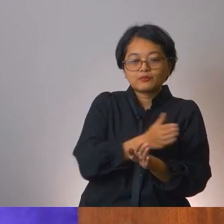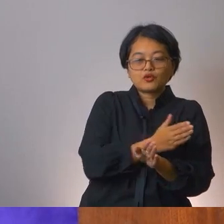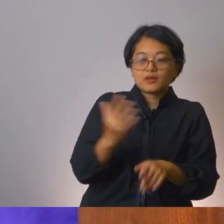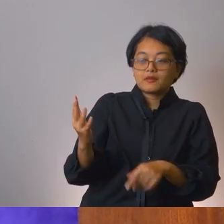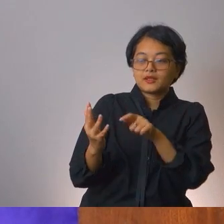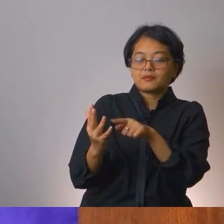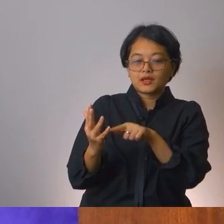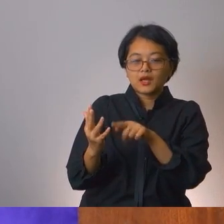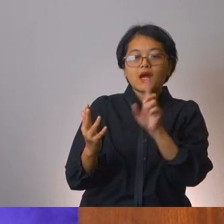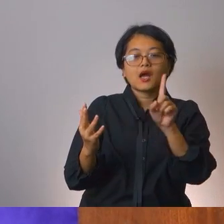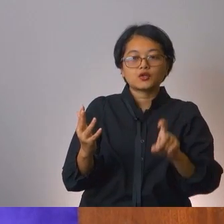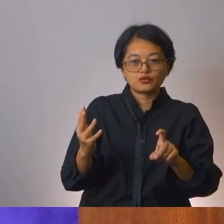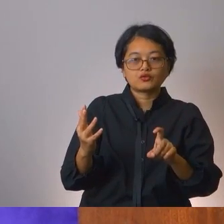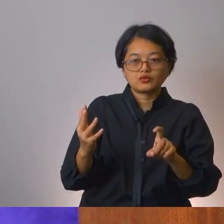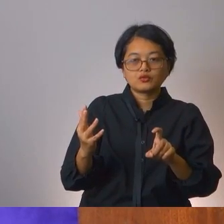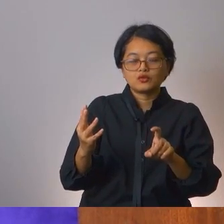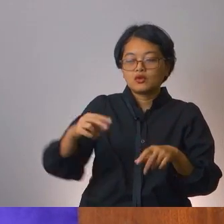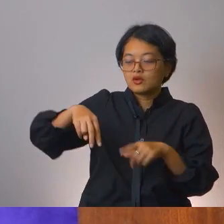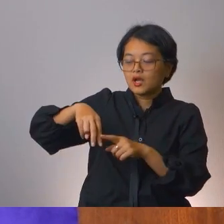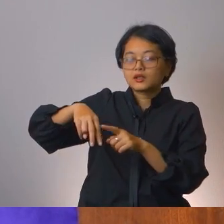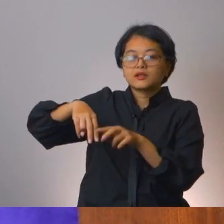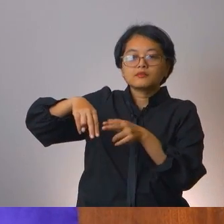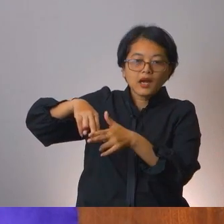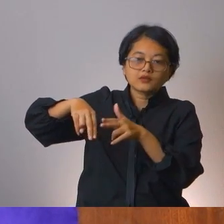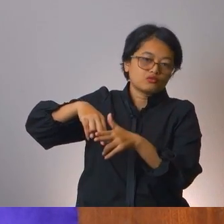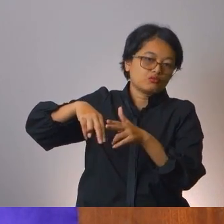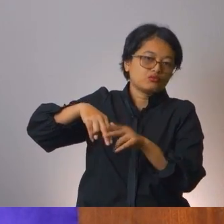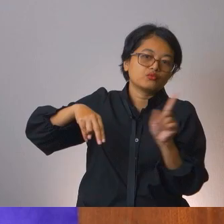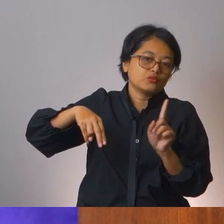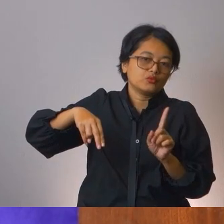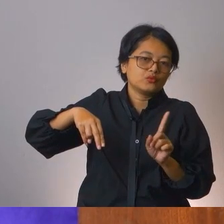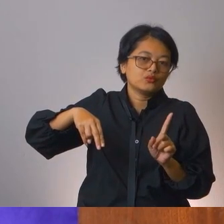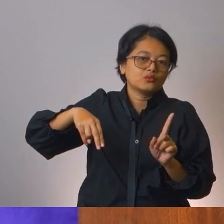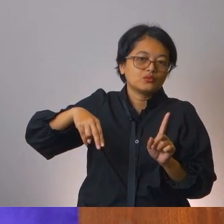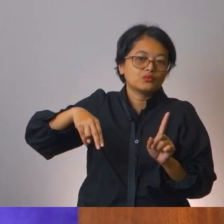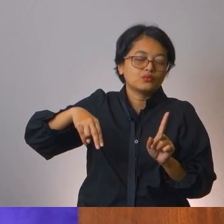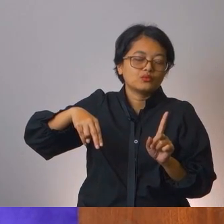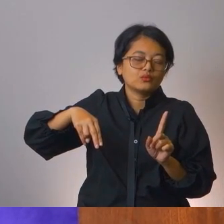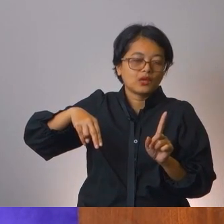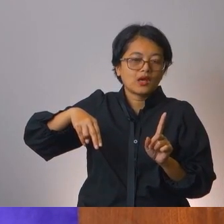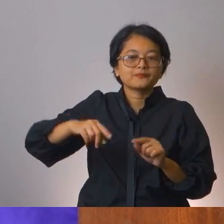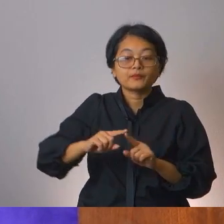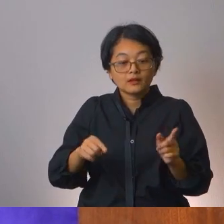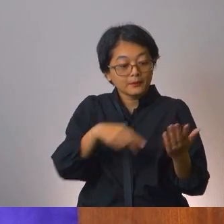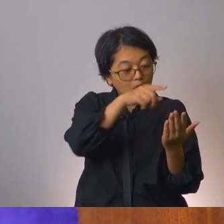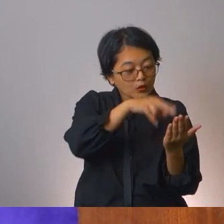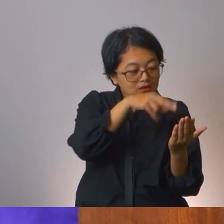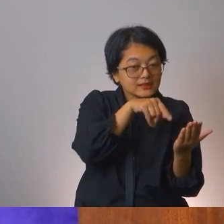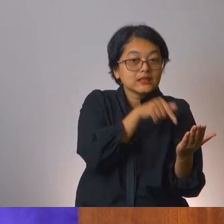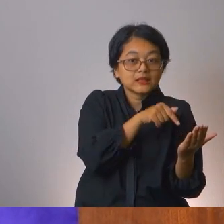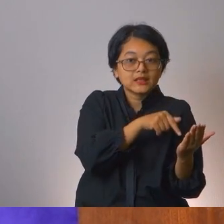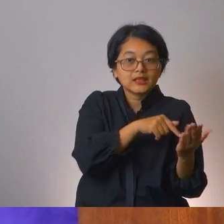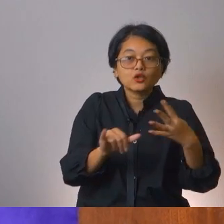bersama-sama. Tapi saya ajak kita melihat ada sesuatu yang menarik di sini. Yang Yesus